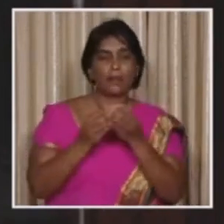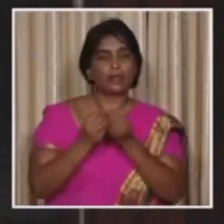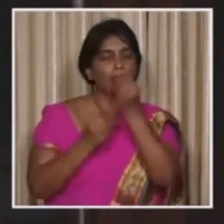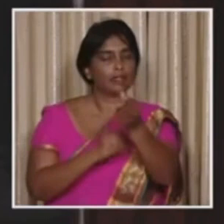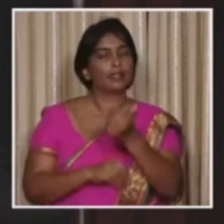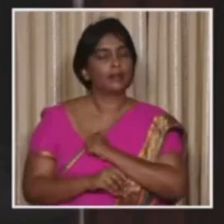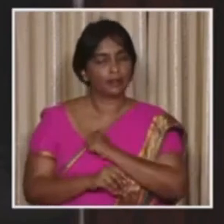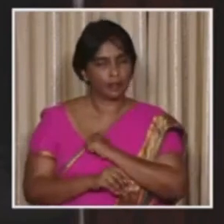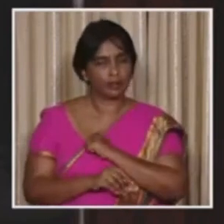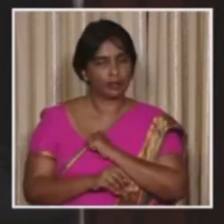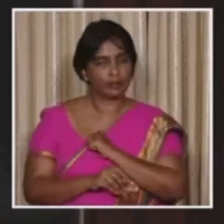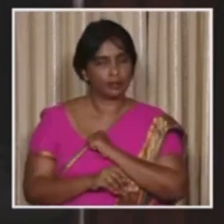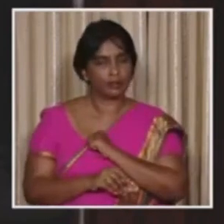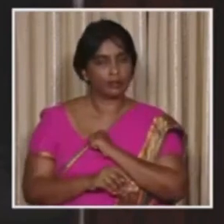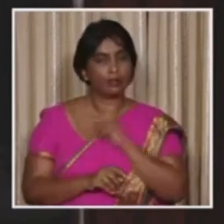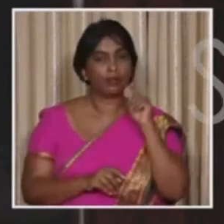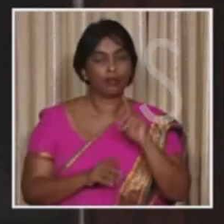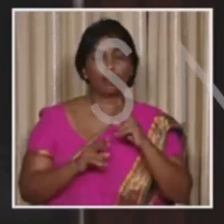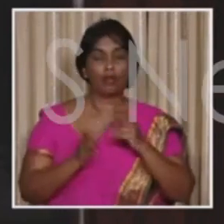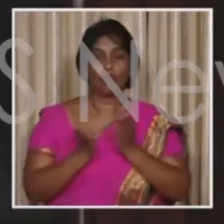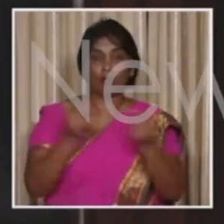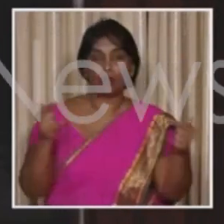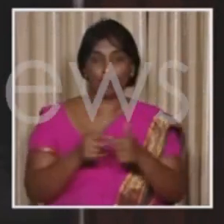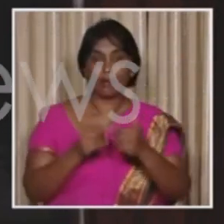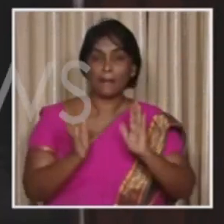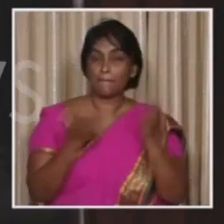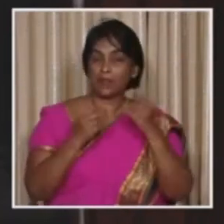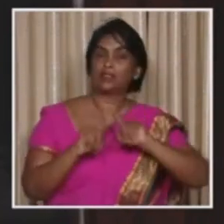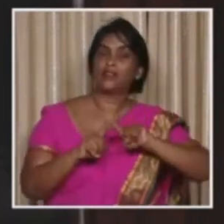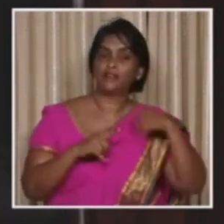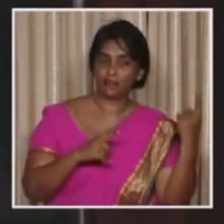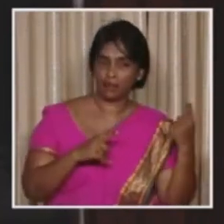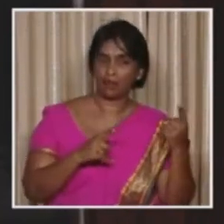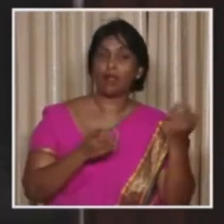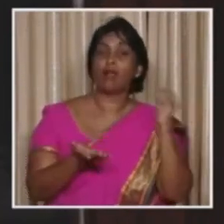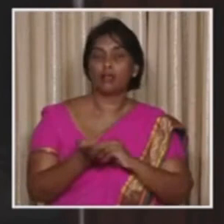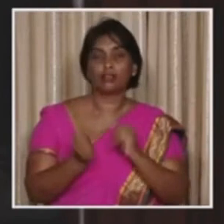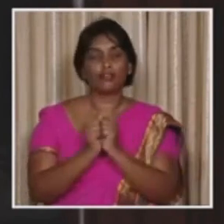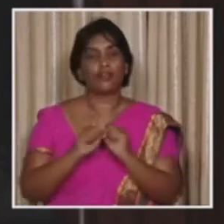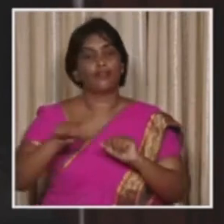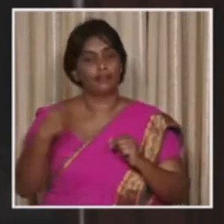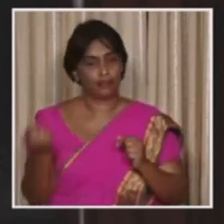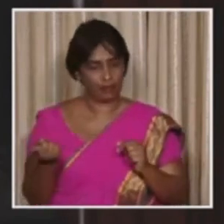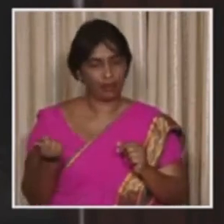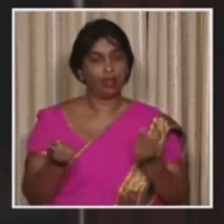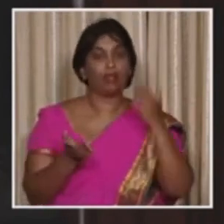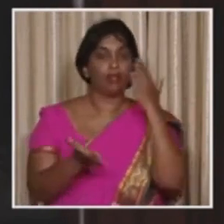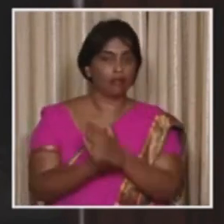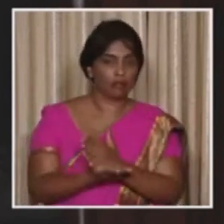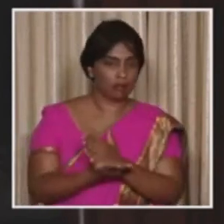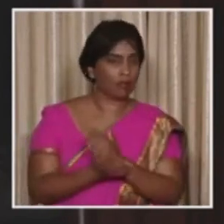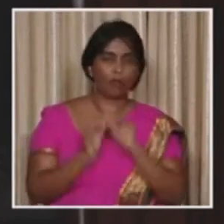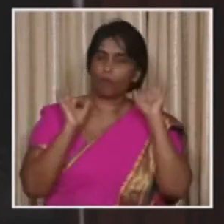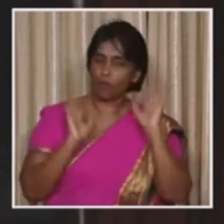කැමතියි එතකොට පෝට් සිටිය පටන් ගත්තේ වෙන කට්ටියක් ආයි කරන්න වෙන කට්ටියක් ආයි එක නතර කරන්න